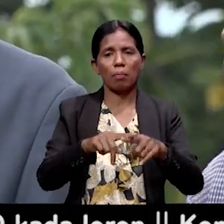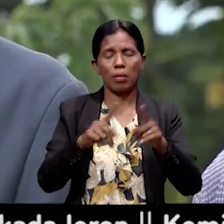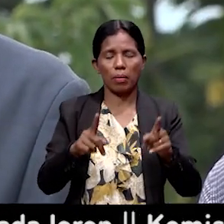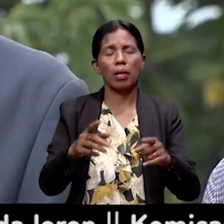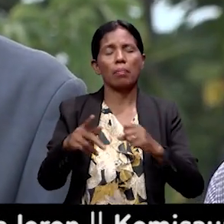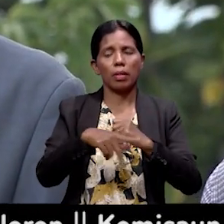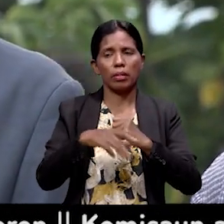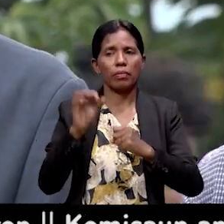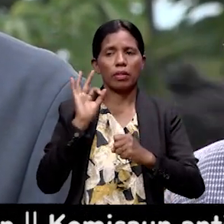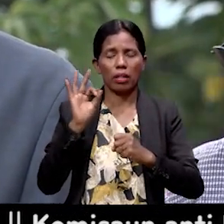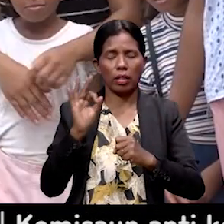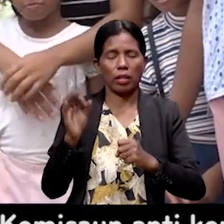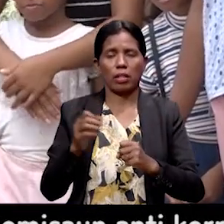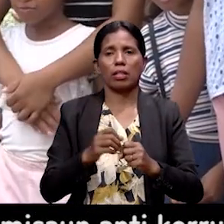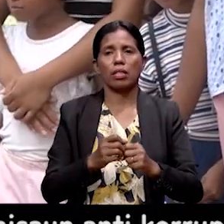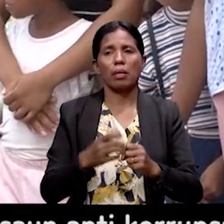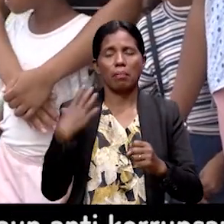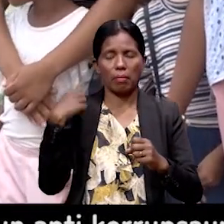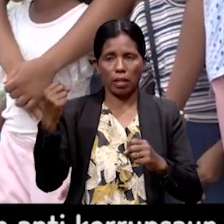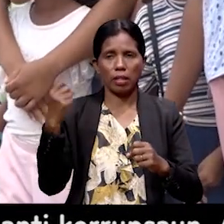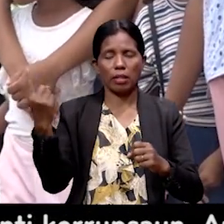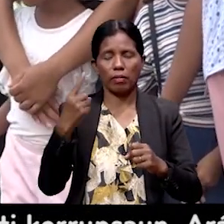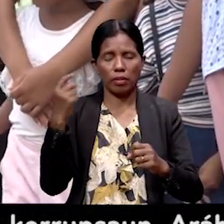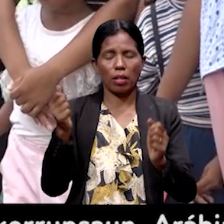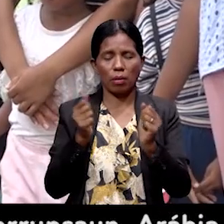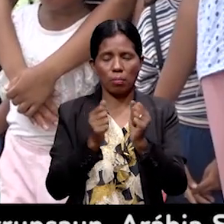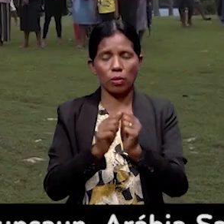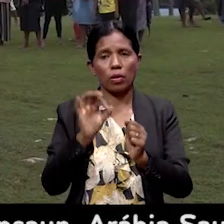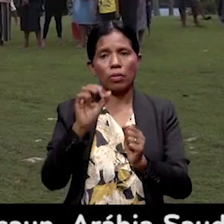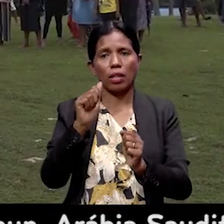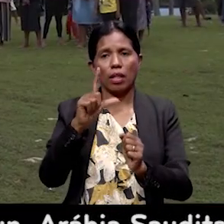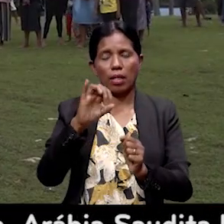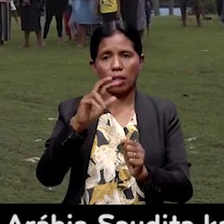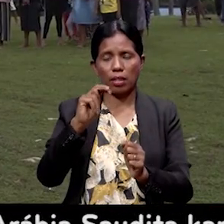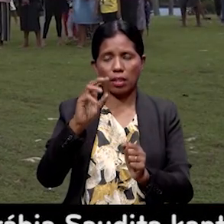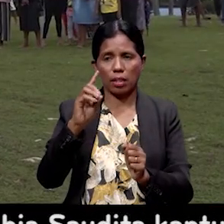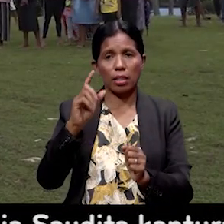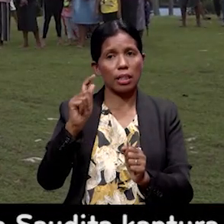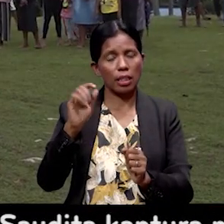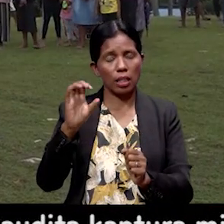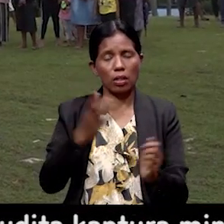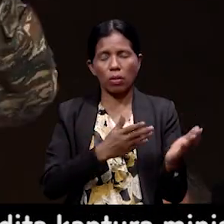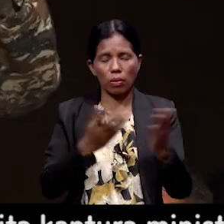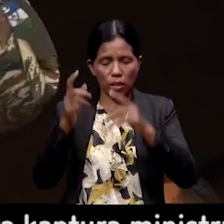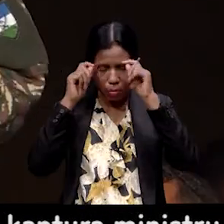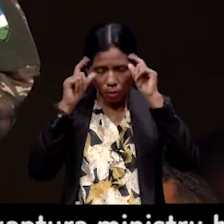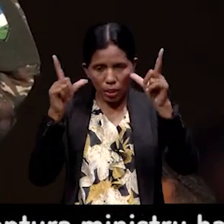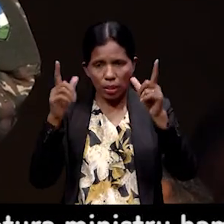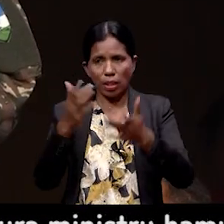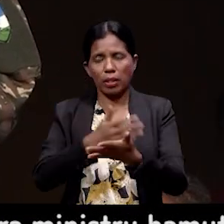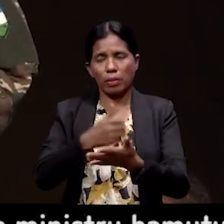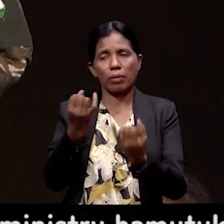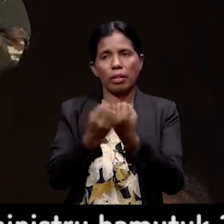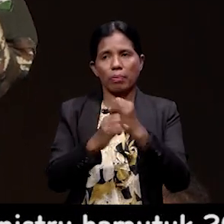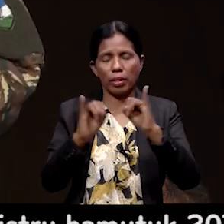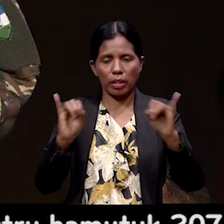fretelin ni atem brani na fatin, hamutuk ho valentil, hodi lori Timor Leste hetan ukun rasikan. Awan ceng kata gimi,